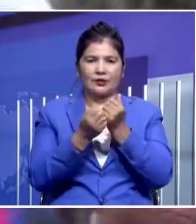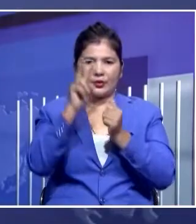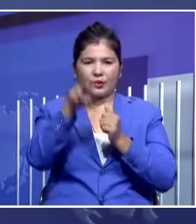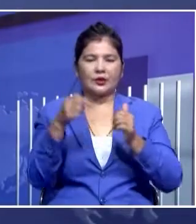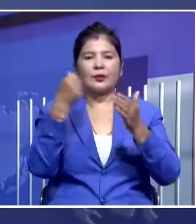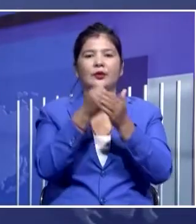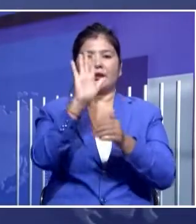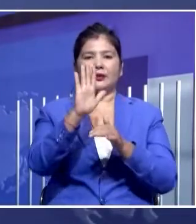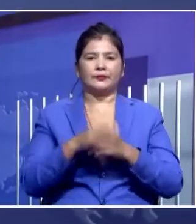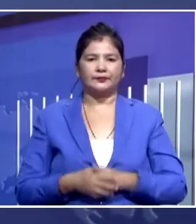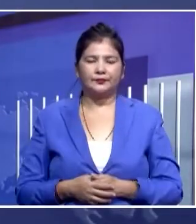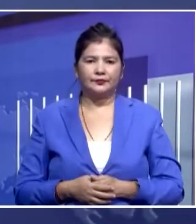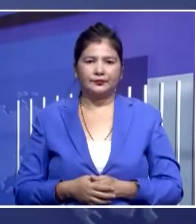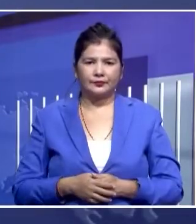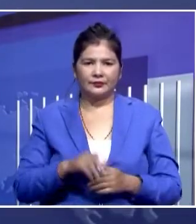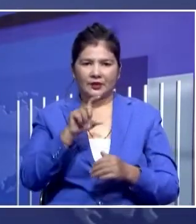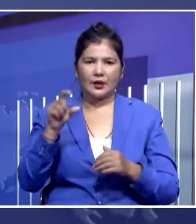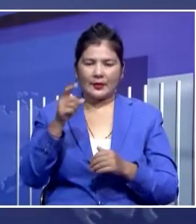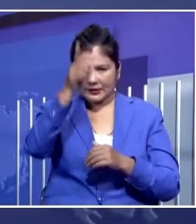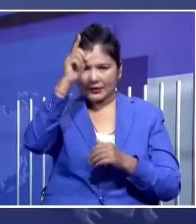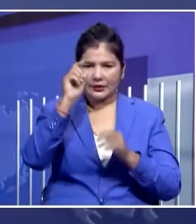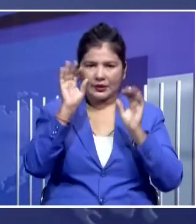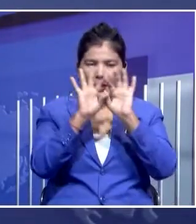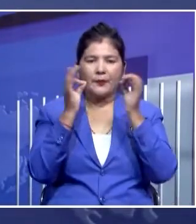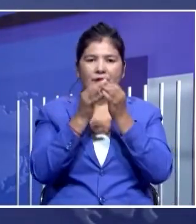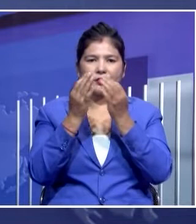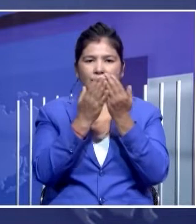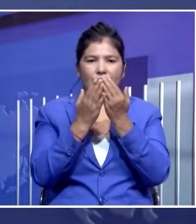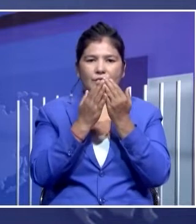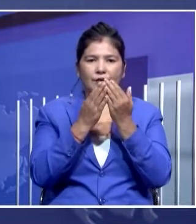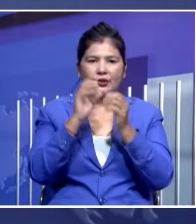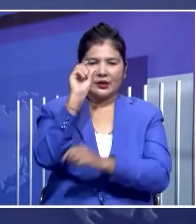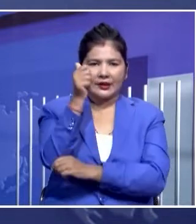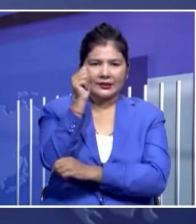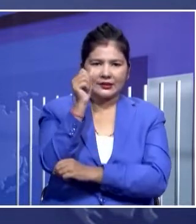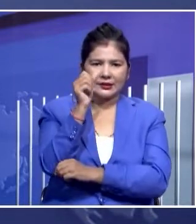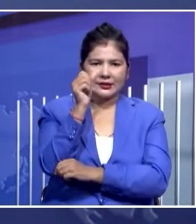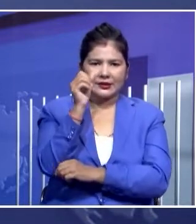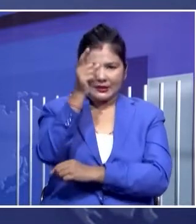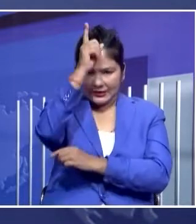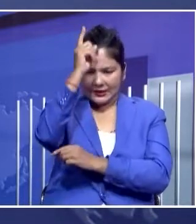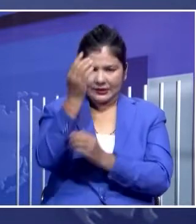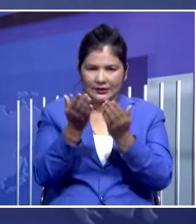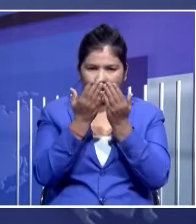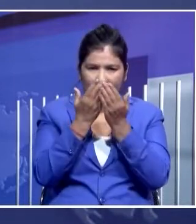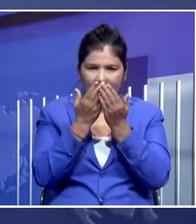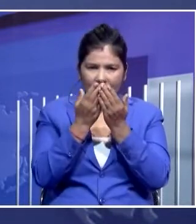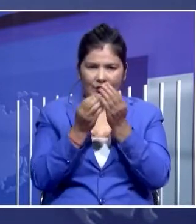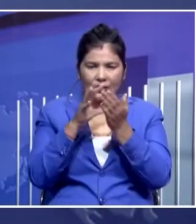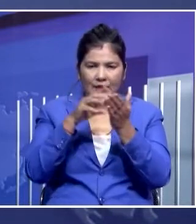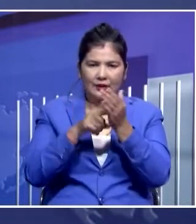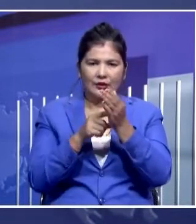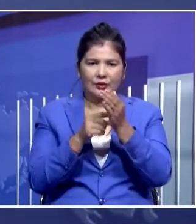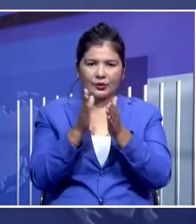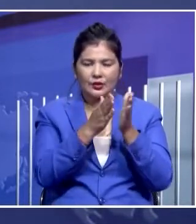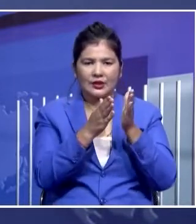नेपाल संस्कृत विश्वविद्यालय अन्तर्गतको राष्ट्रिय संस्कृत सांस्कृतिक अध्ययन केन्द्र को आयोजना में दांग